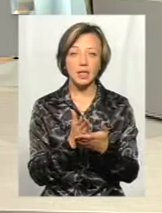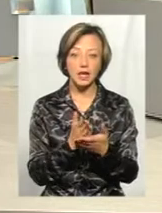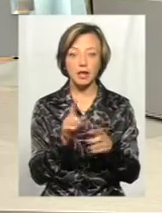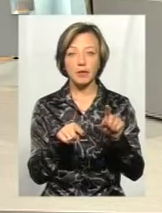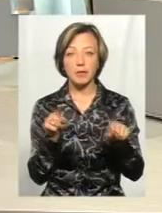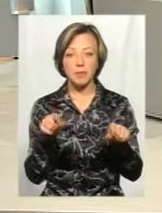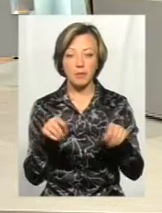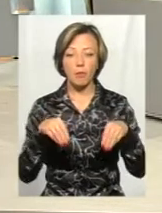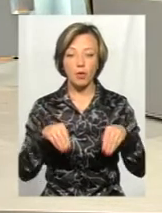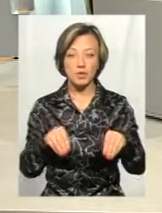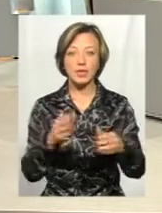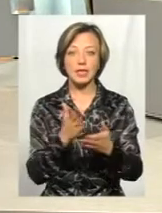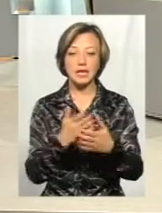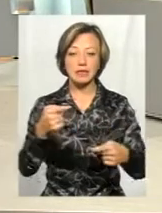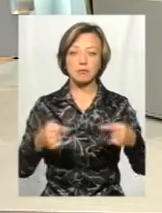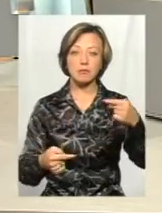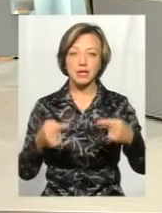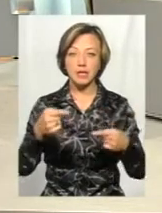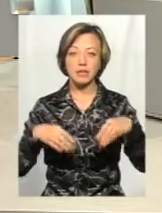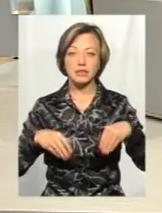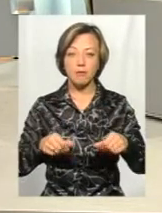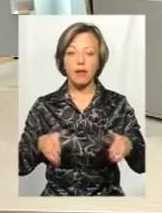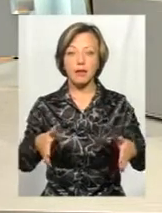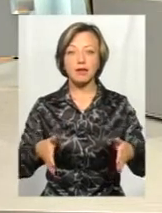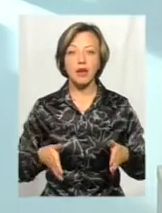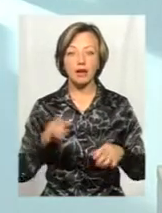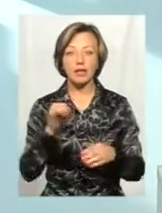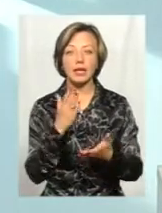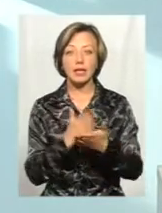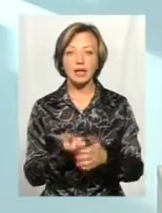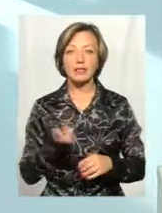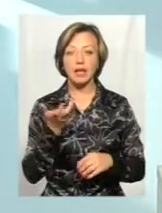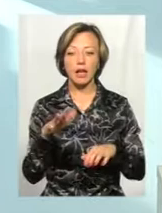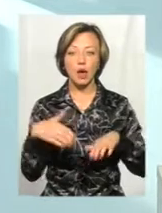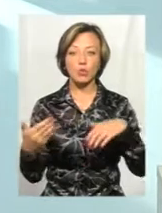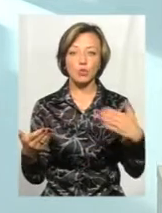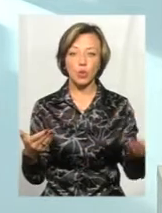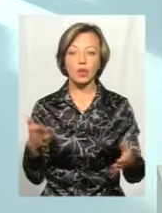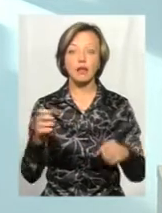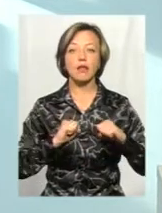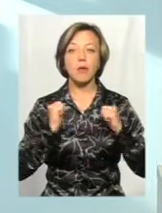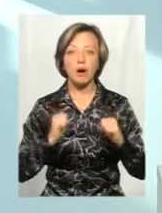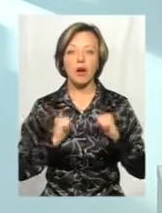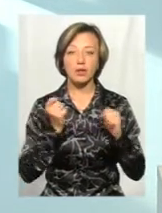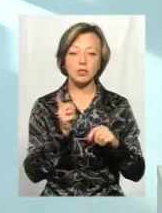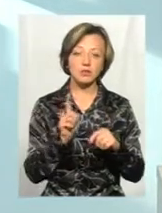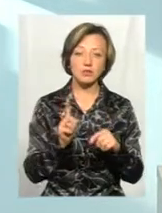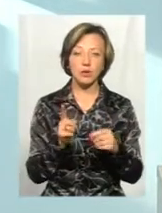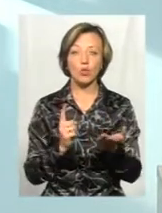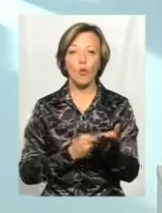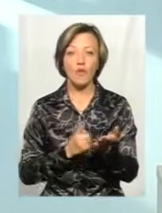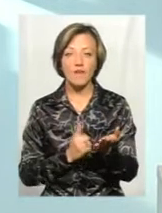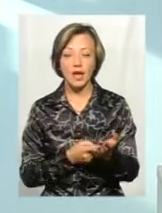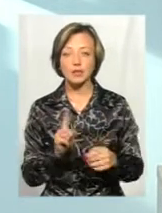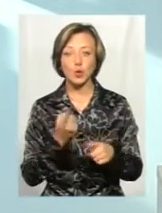роду посіви, вони є спірними, спірна земельна ділянка, і є декілька сторін, які, власне, намагаються тим чи іншим шляхом довести,